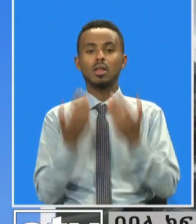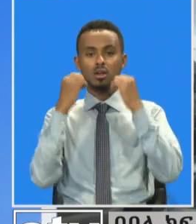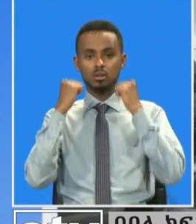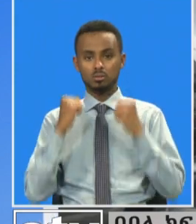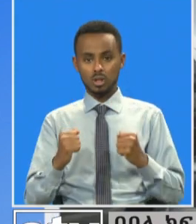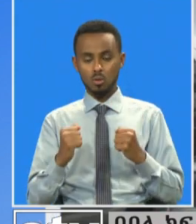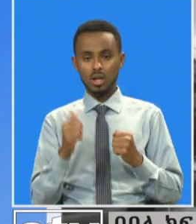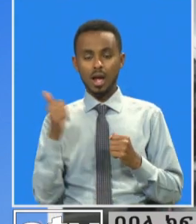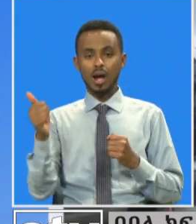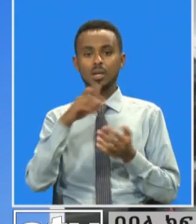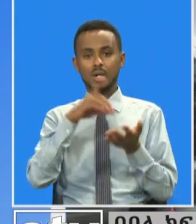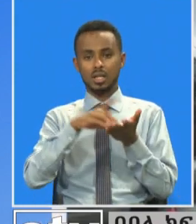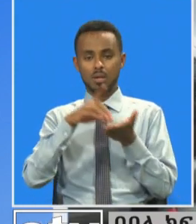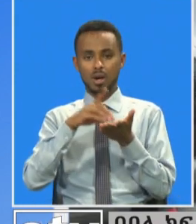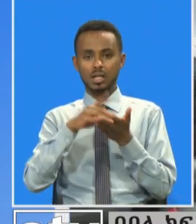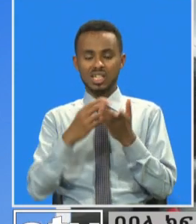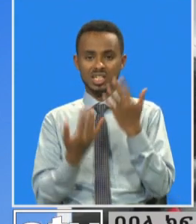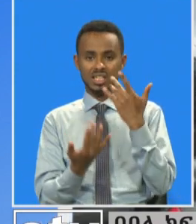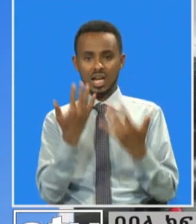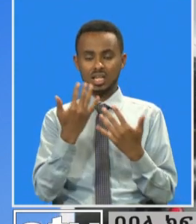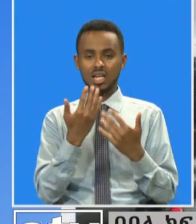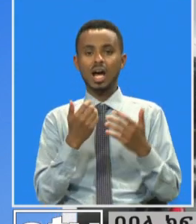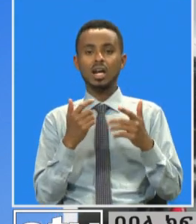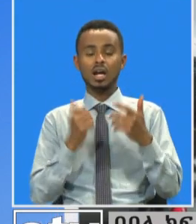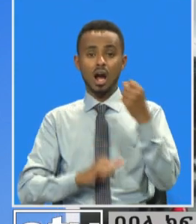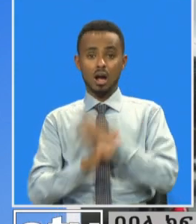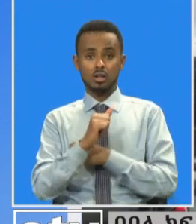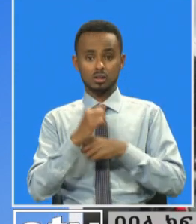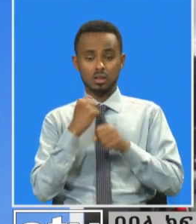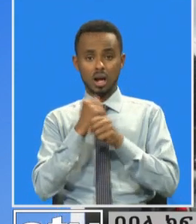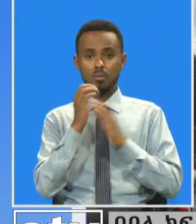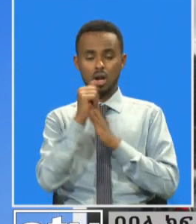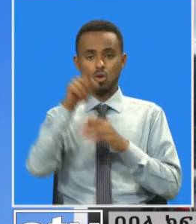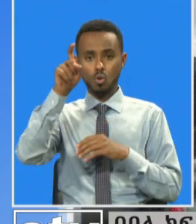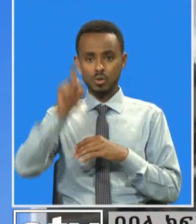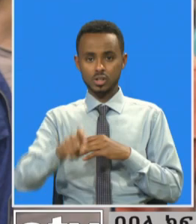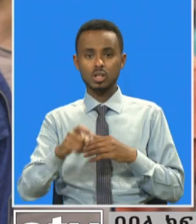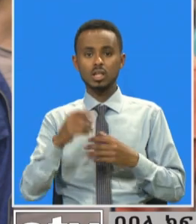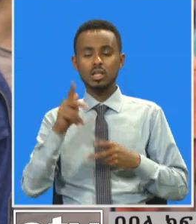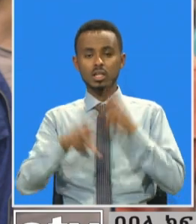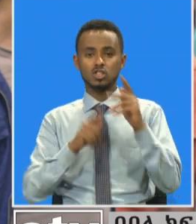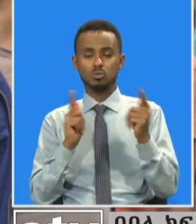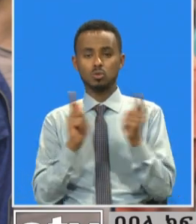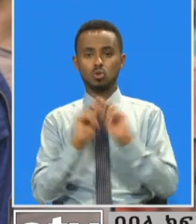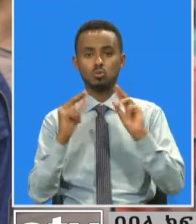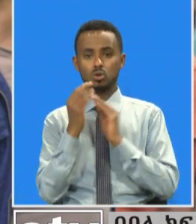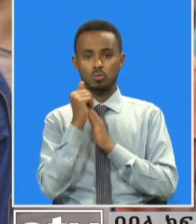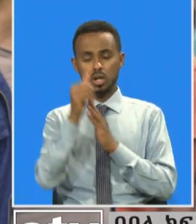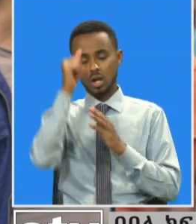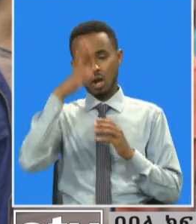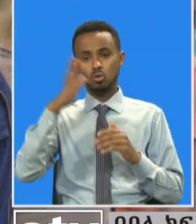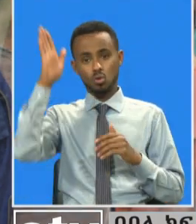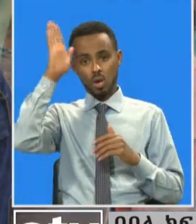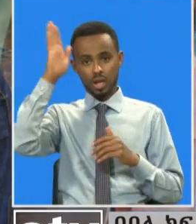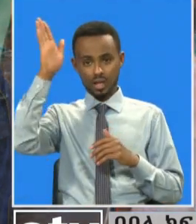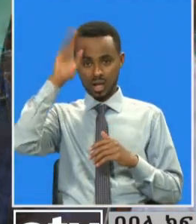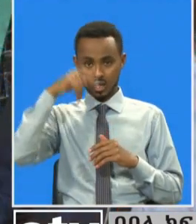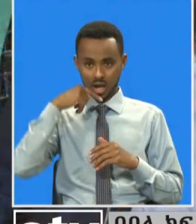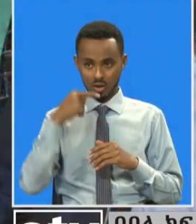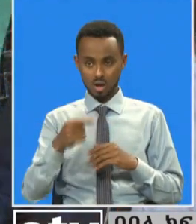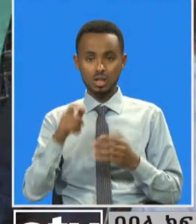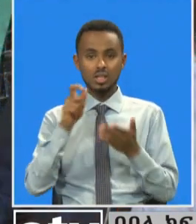መቻሉን የአዲስ አበባ ከተማ እሳትና አደጋ ስጋት ስራ አመራር ኮሚሽን የህዝብ ግንኙነት ቡድን መሪ አቶ ጉላት ጌታነህ